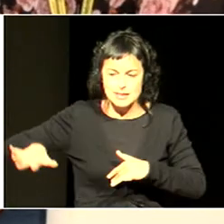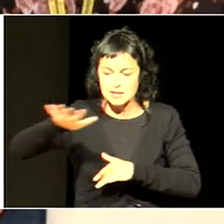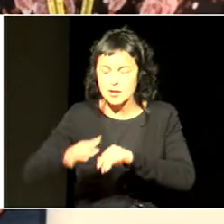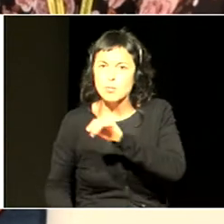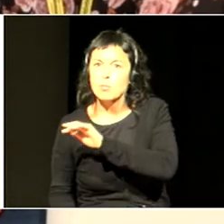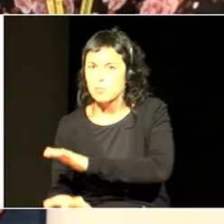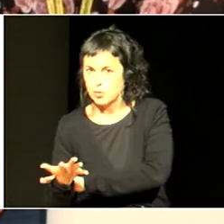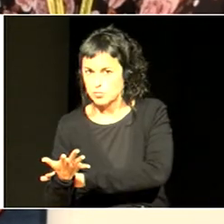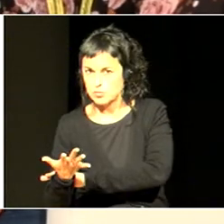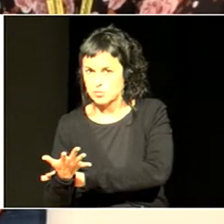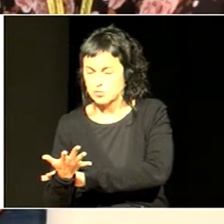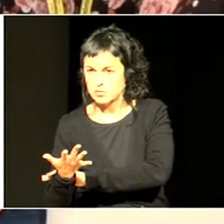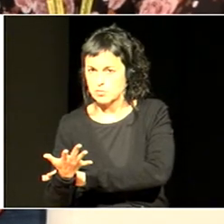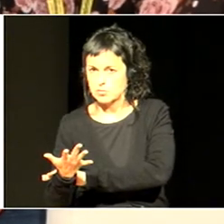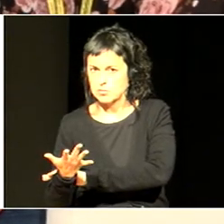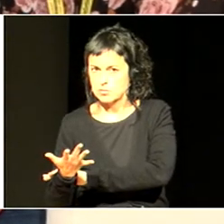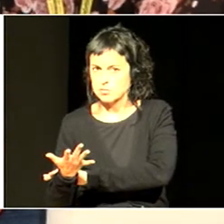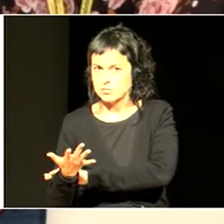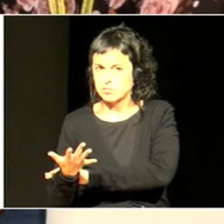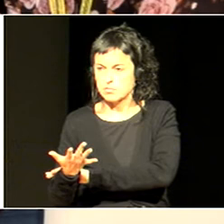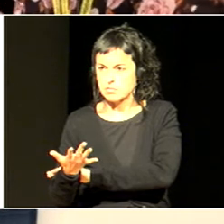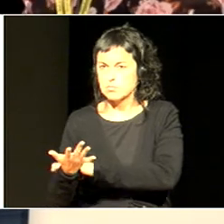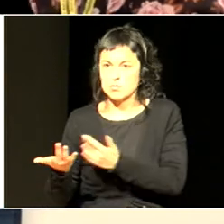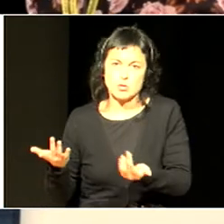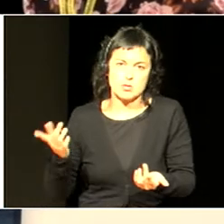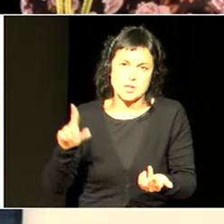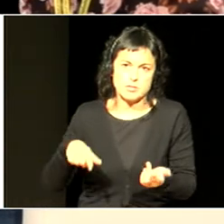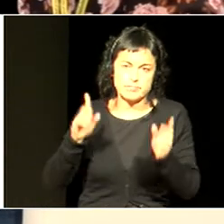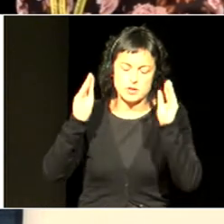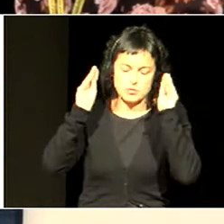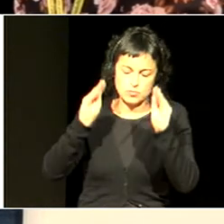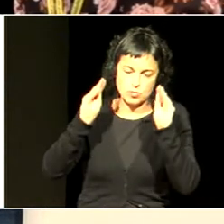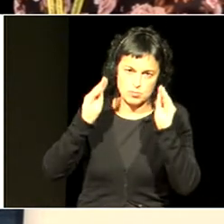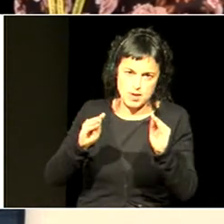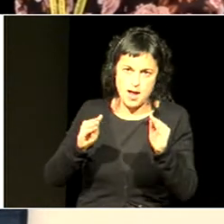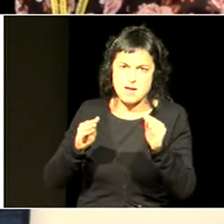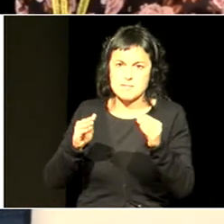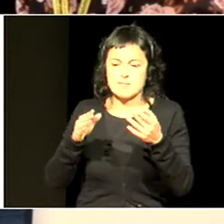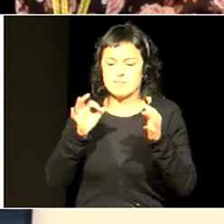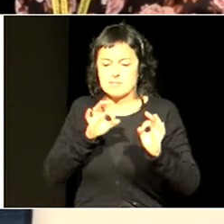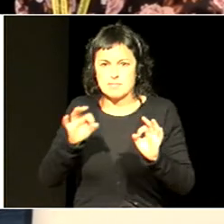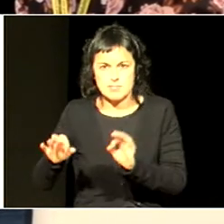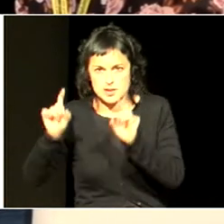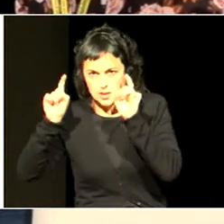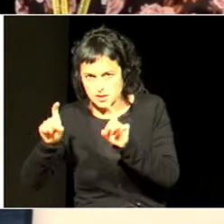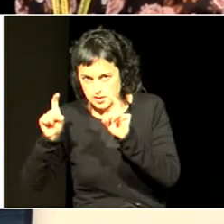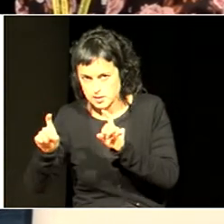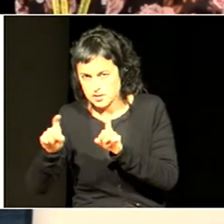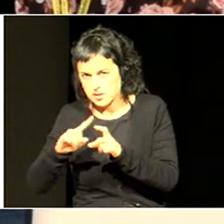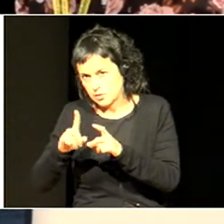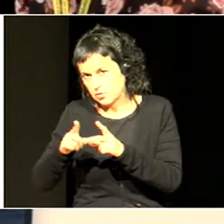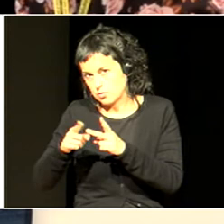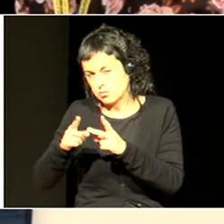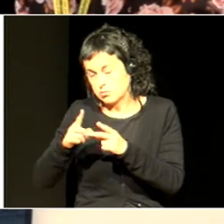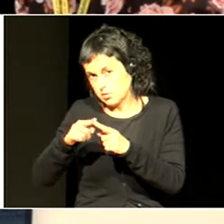bai? Noski formakuntza eta prestakuntza ere izango zen ba, hori, esparrua.